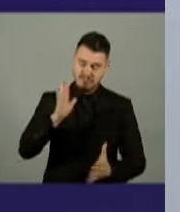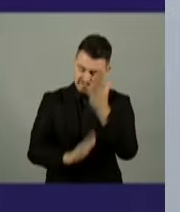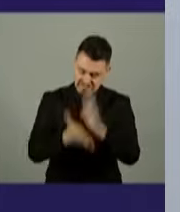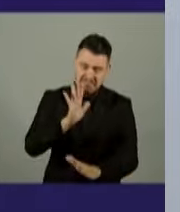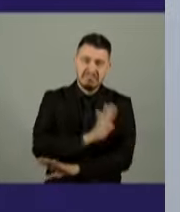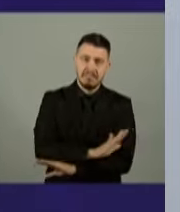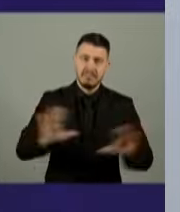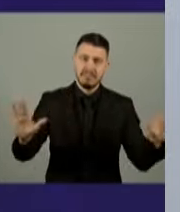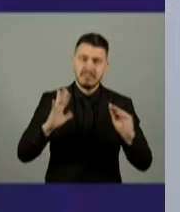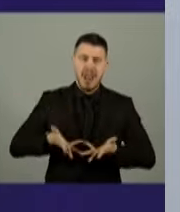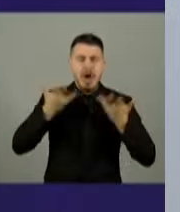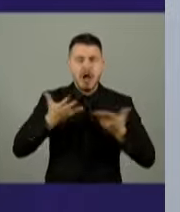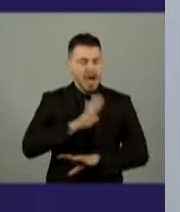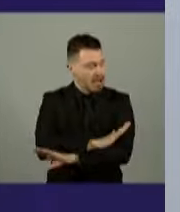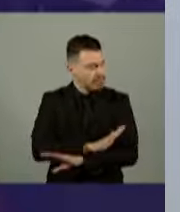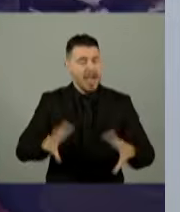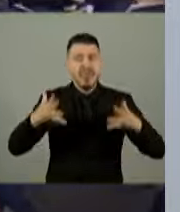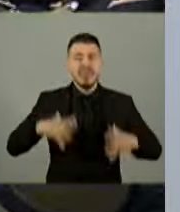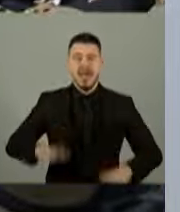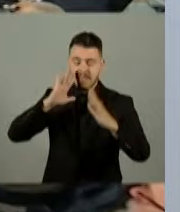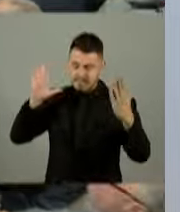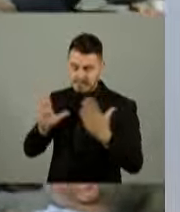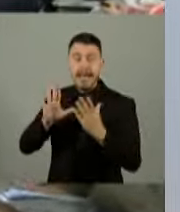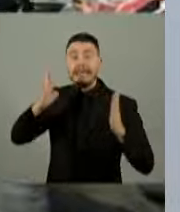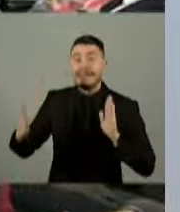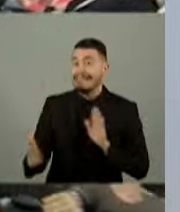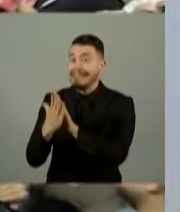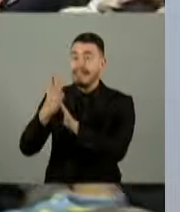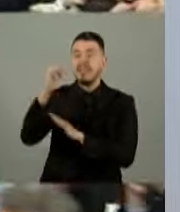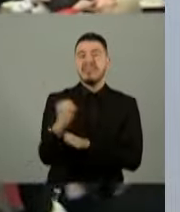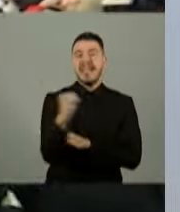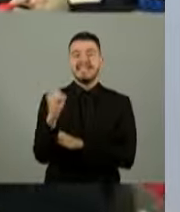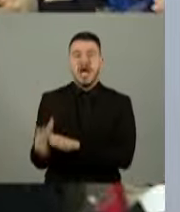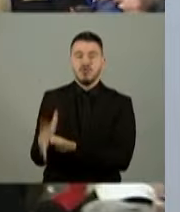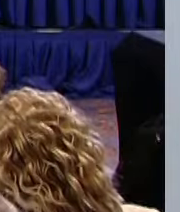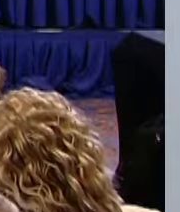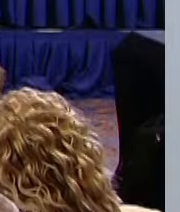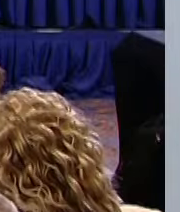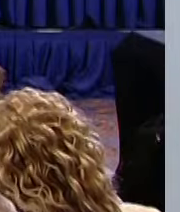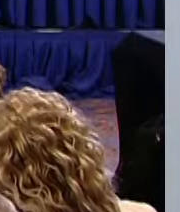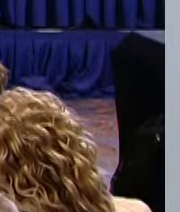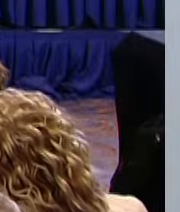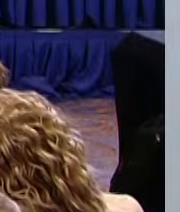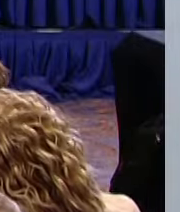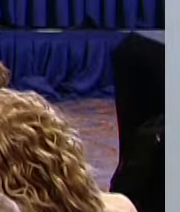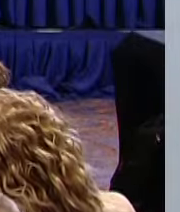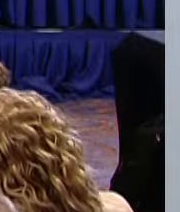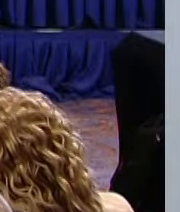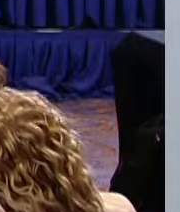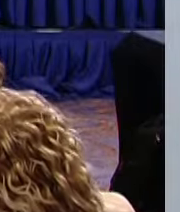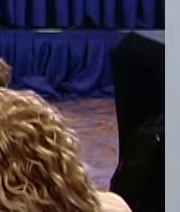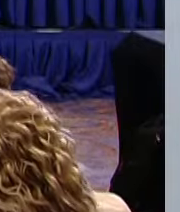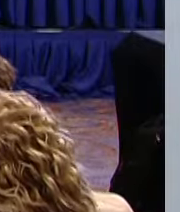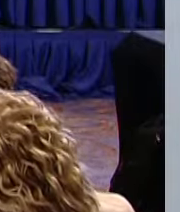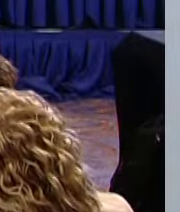ποιους ελπίζει να αντλήσει δυνάμεις που θα ανατρέψουν τις αποφάσεις της Κεντρικής Επιτροπής και του Πολιτικού Γραφείου.